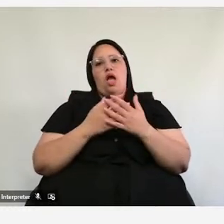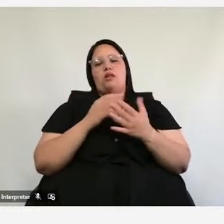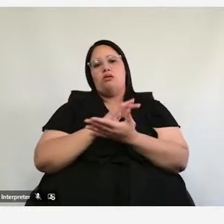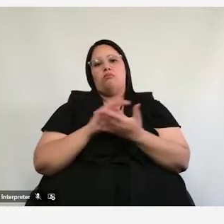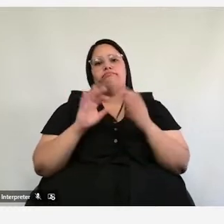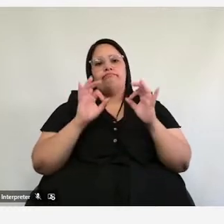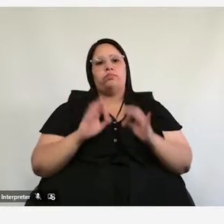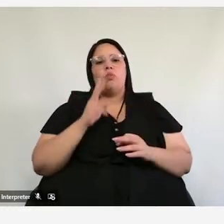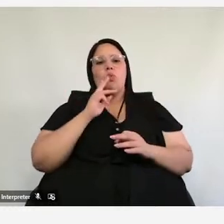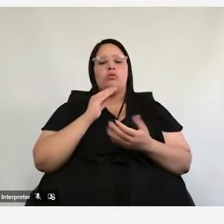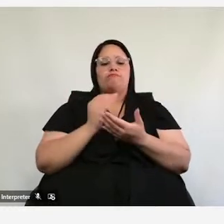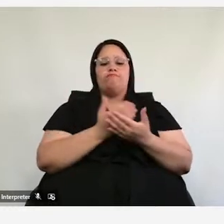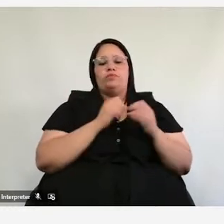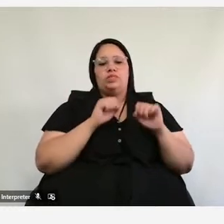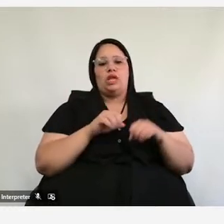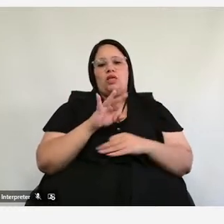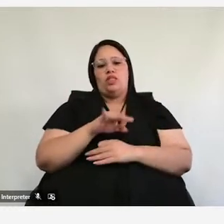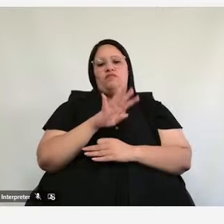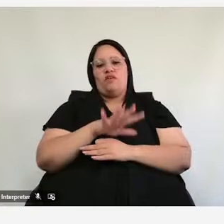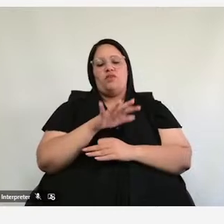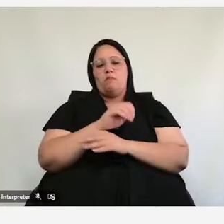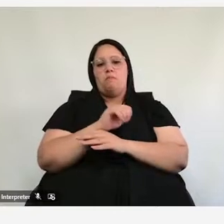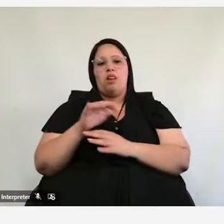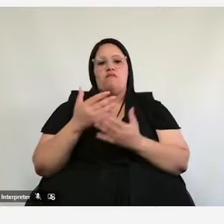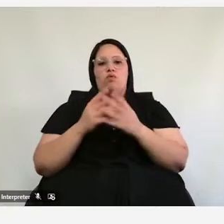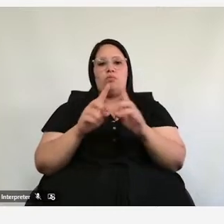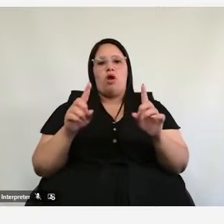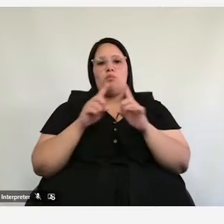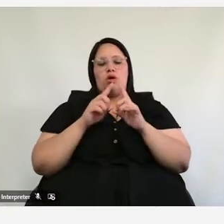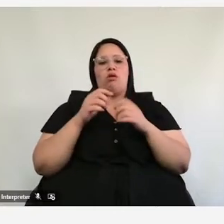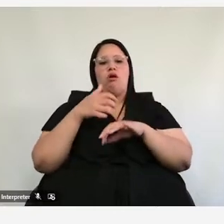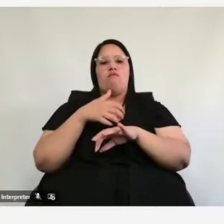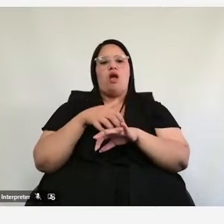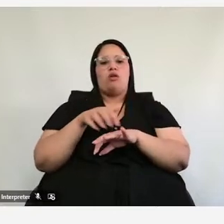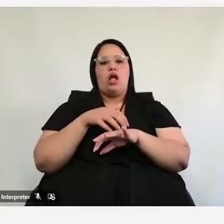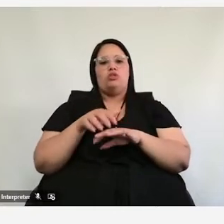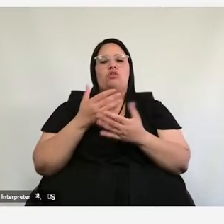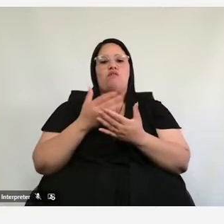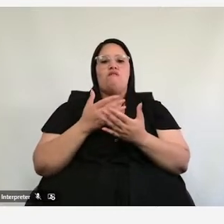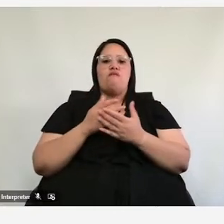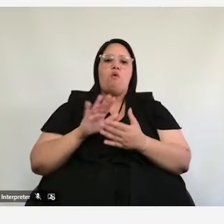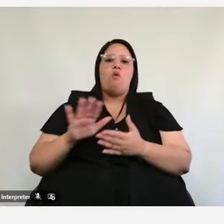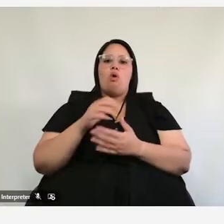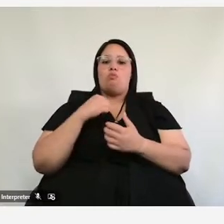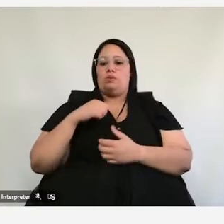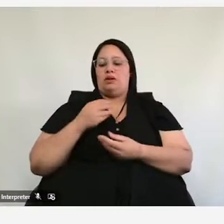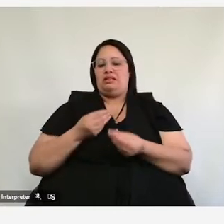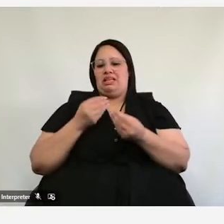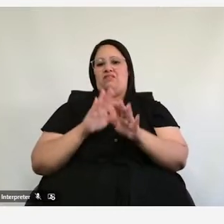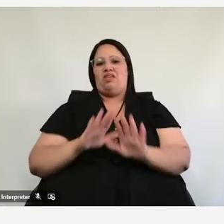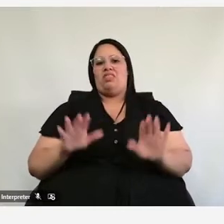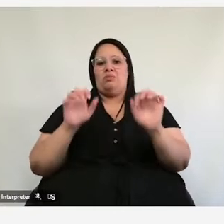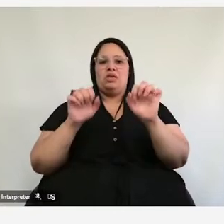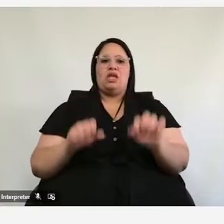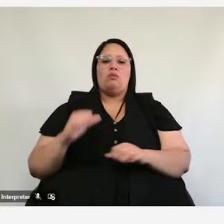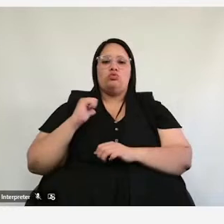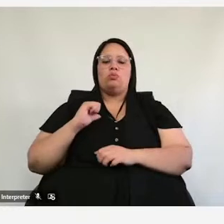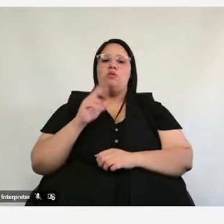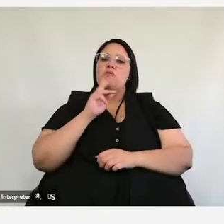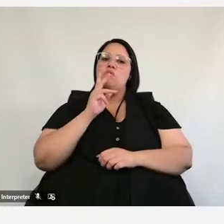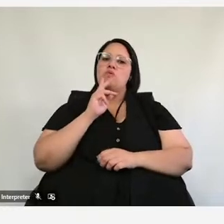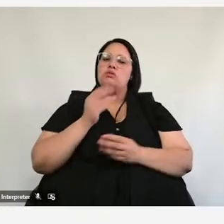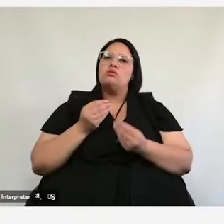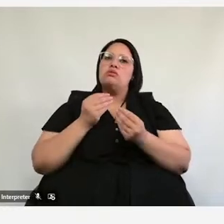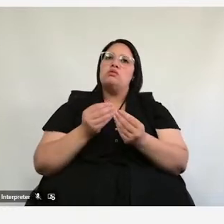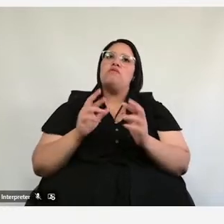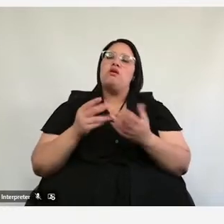verseker. 43 miljoen rand vir die Departement van Plaaslike Regering om munisipaliteite met ons munisipale